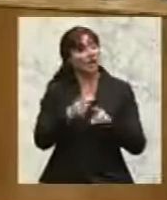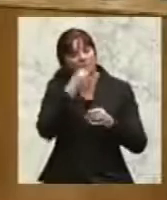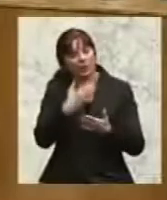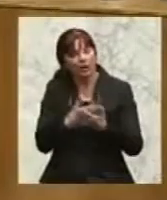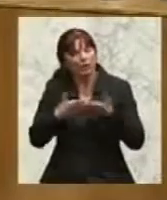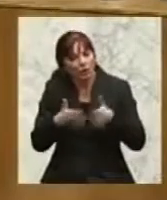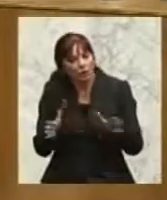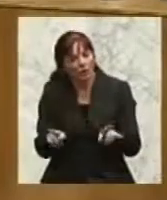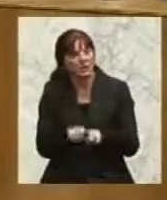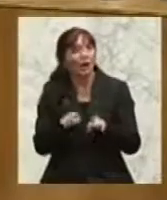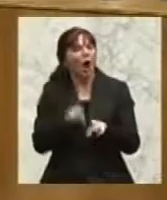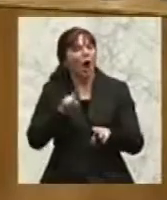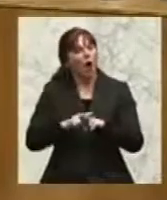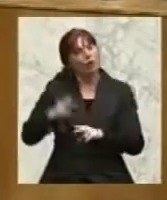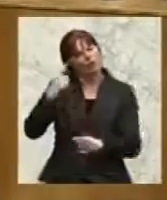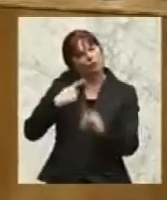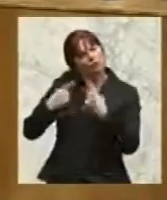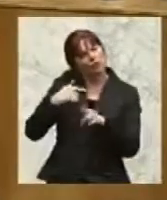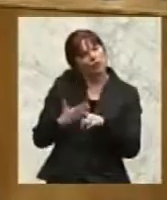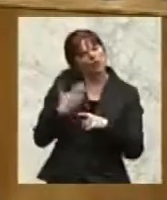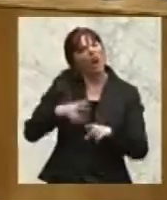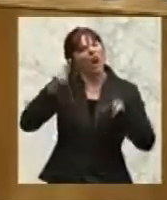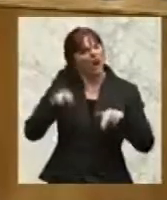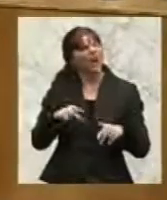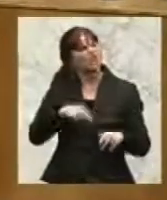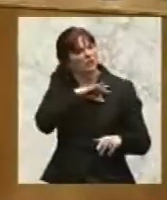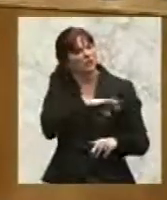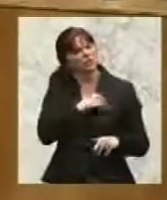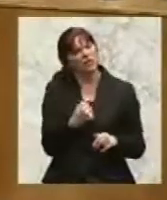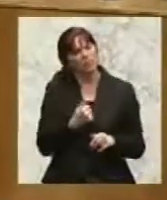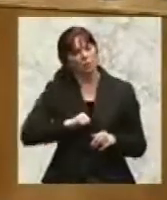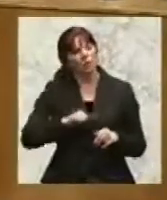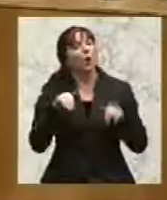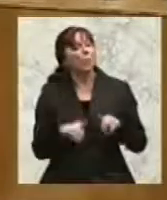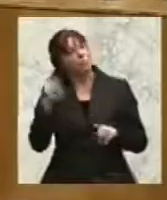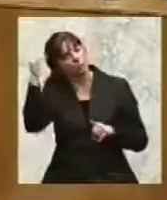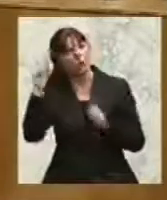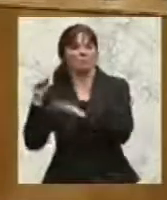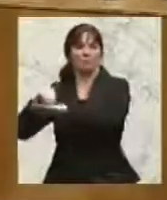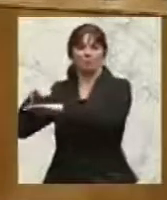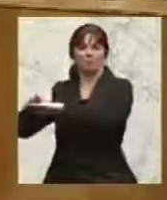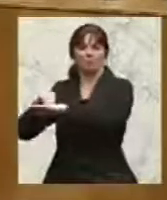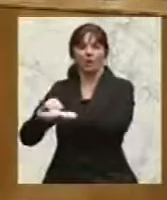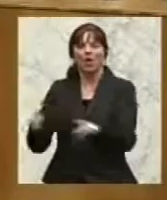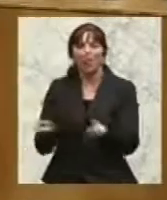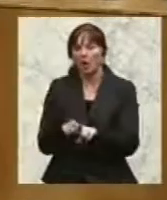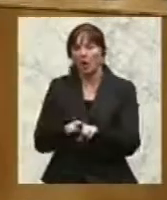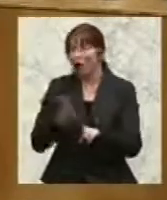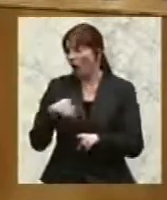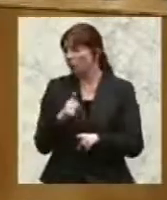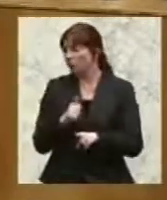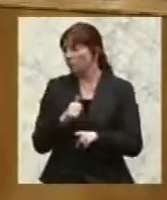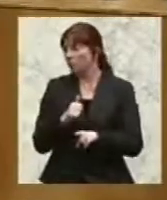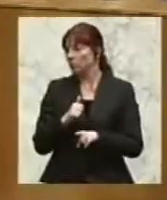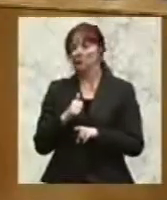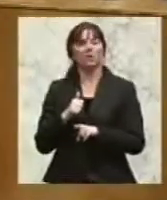gegen Rechenschaftspflicht, Spendenverbote, diese an die zuständige Behörde weiterzuleiten. Im Zusammenhang mit der ab 01.01.2013 in Kraft